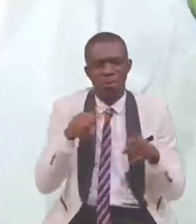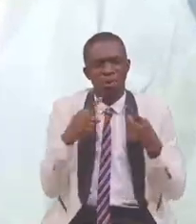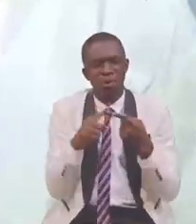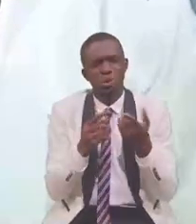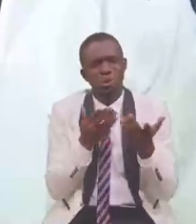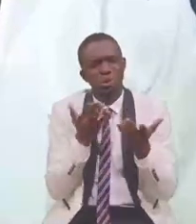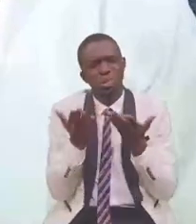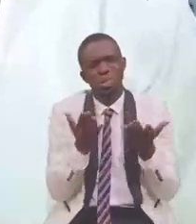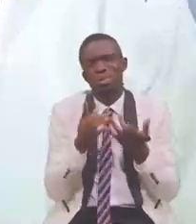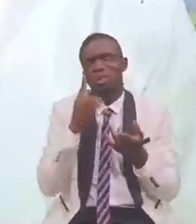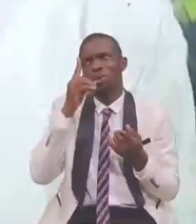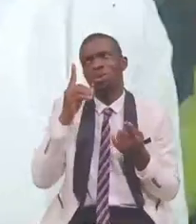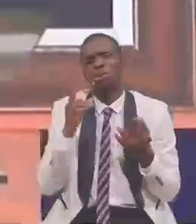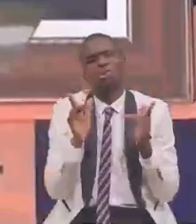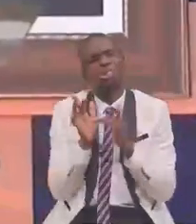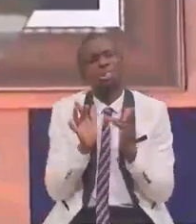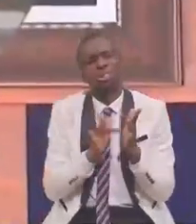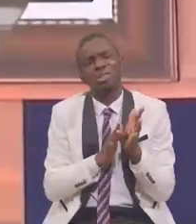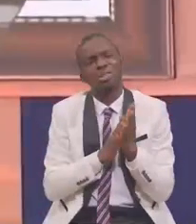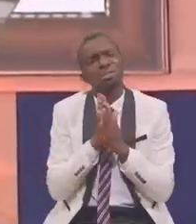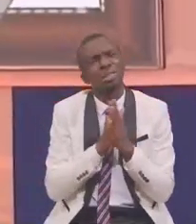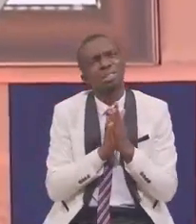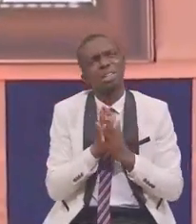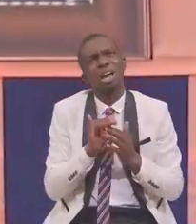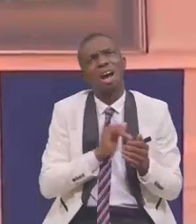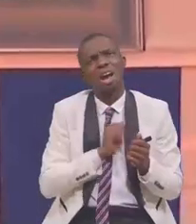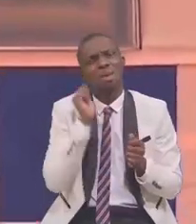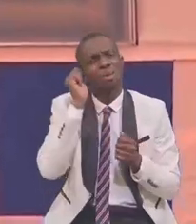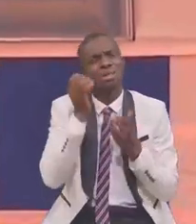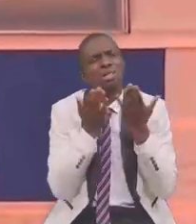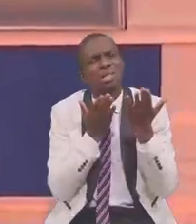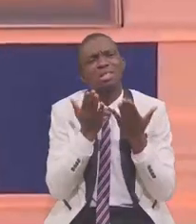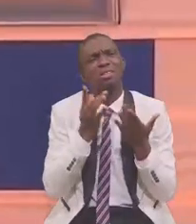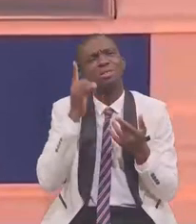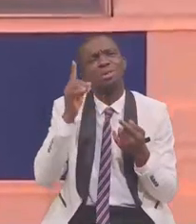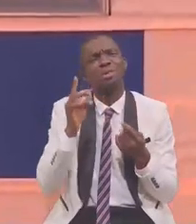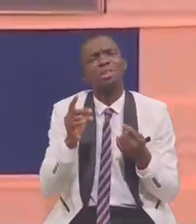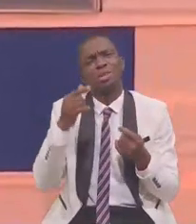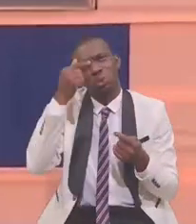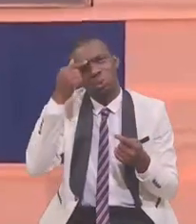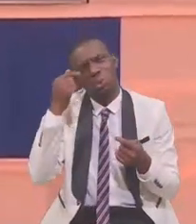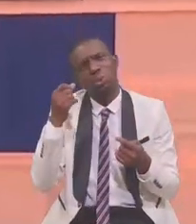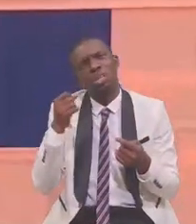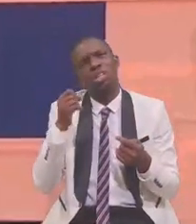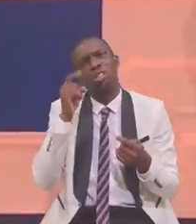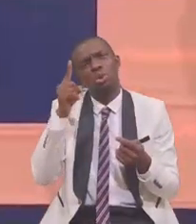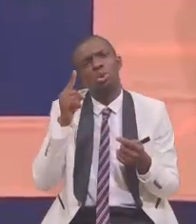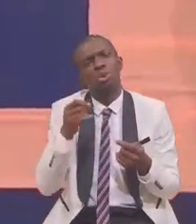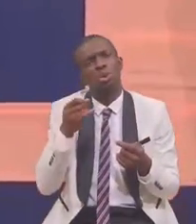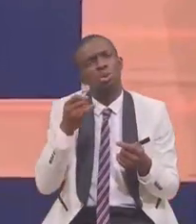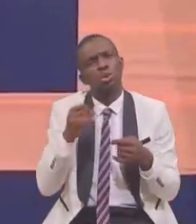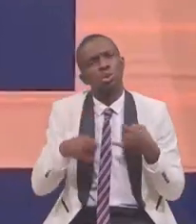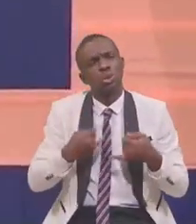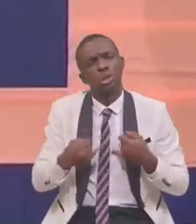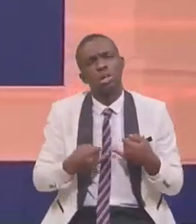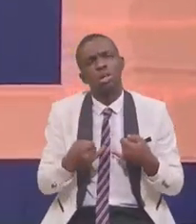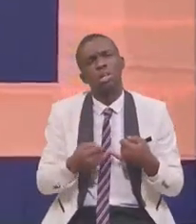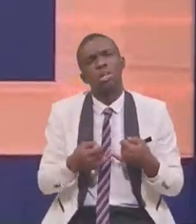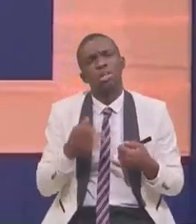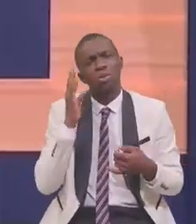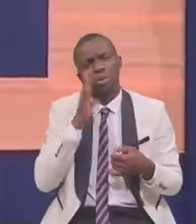à la parole que j'ai entendue pour que ta joie soit parfaite. Les gens à qui tu prêches, tu vas vouloir